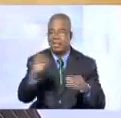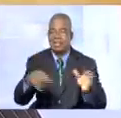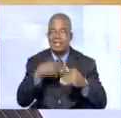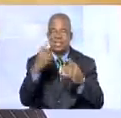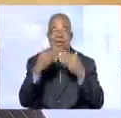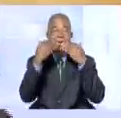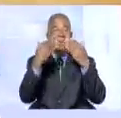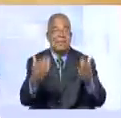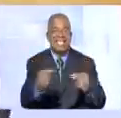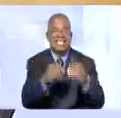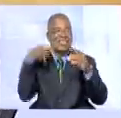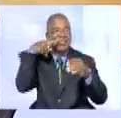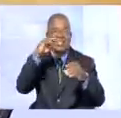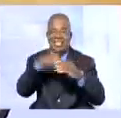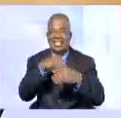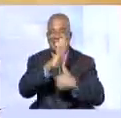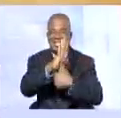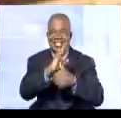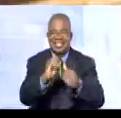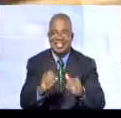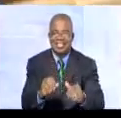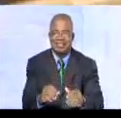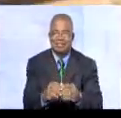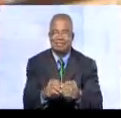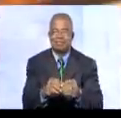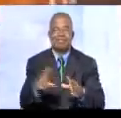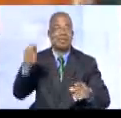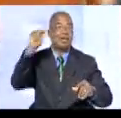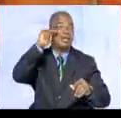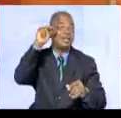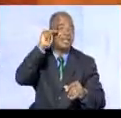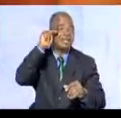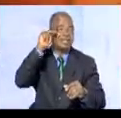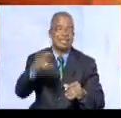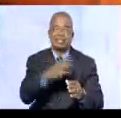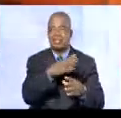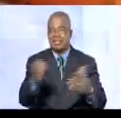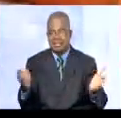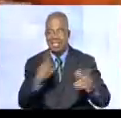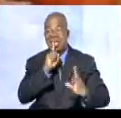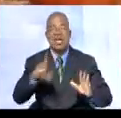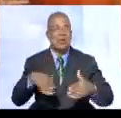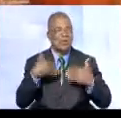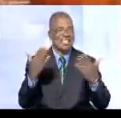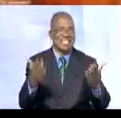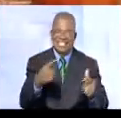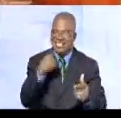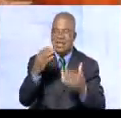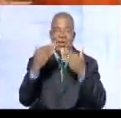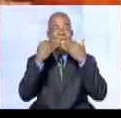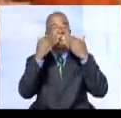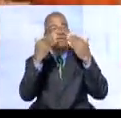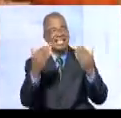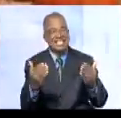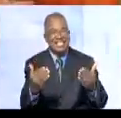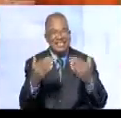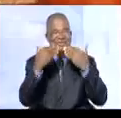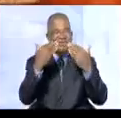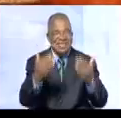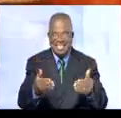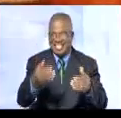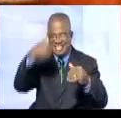l'État. On en parle avec Jérôme Kofi Abolé. Le Nigeria, très reconnaissant envers la Côte d'Ivoire suite à la visite officielle effectuée